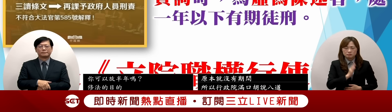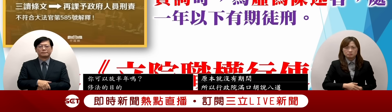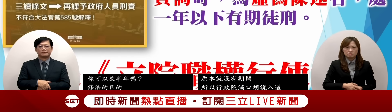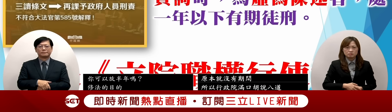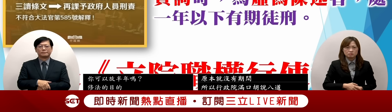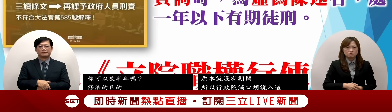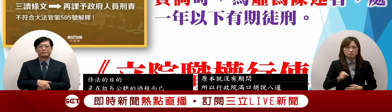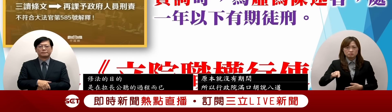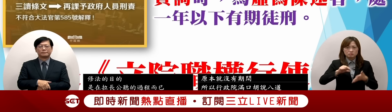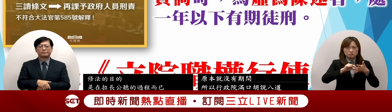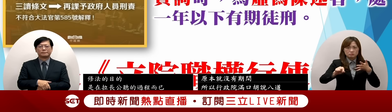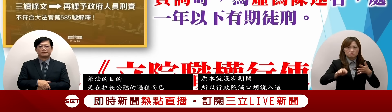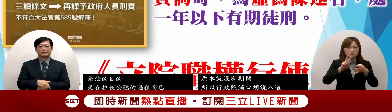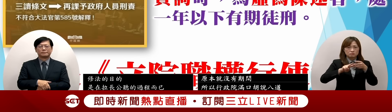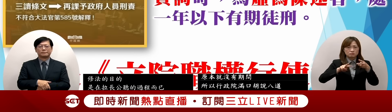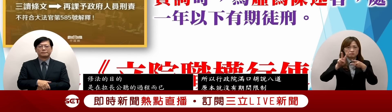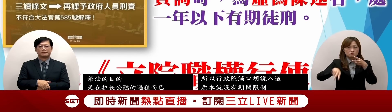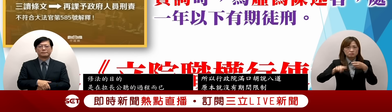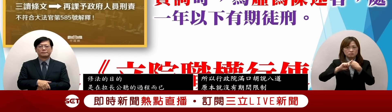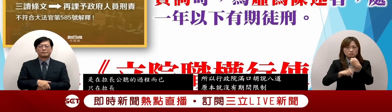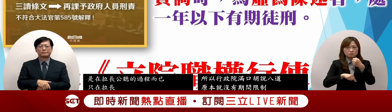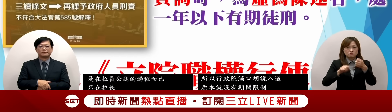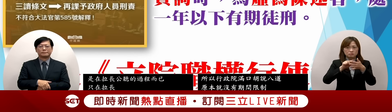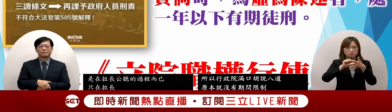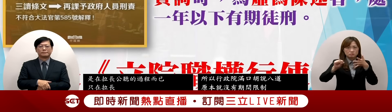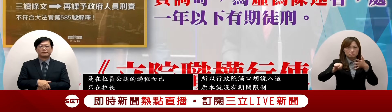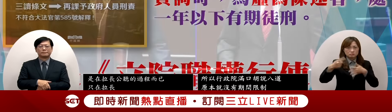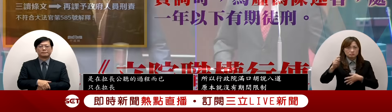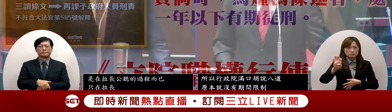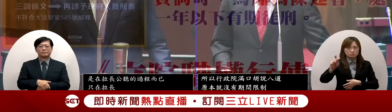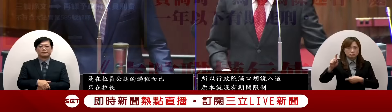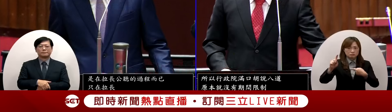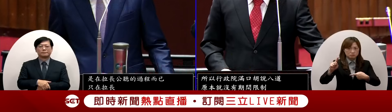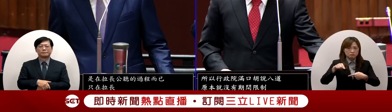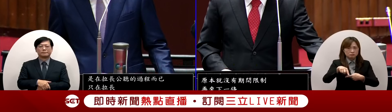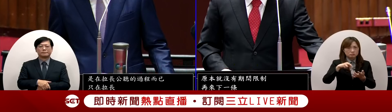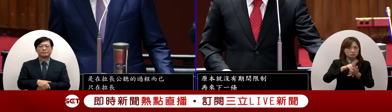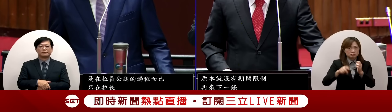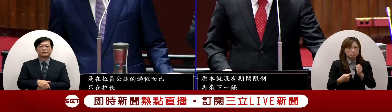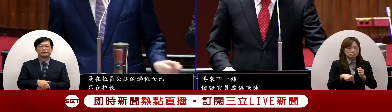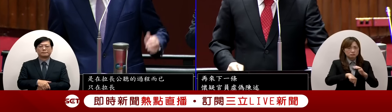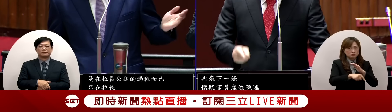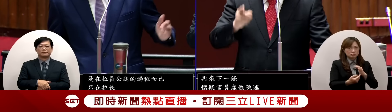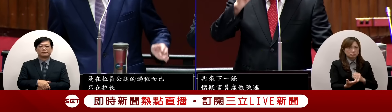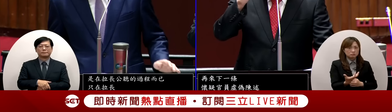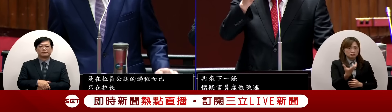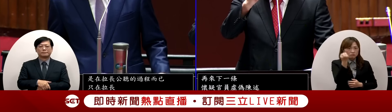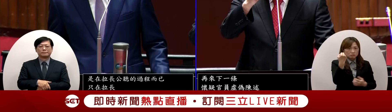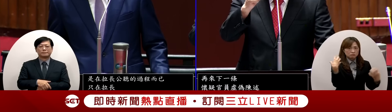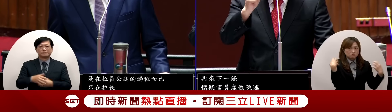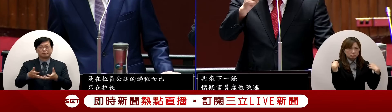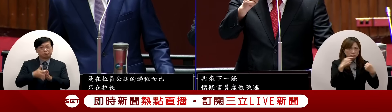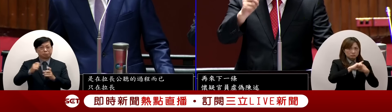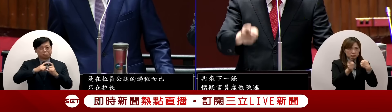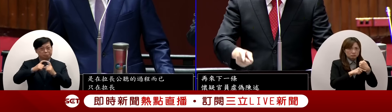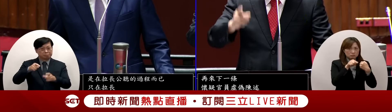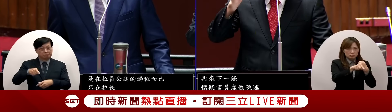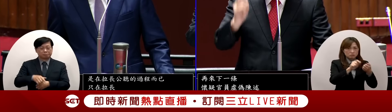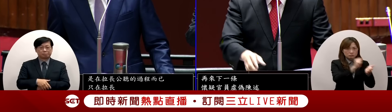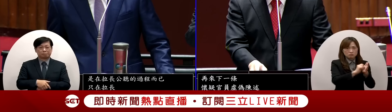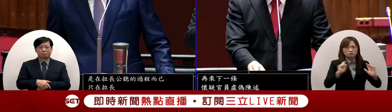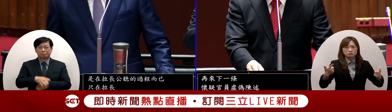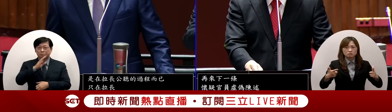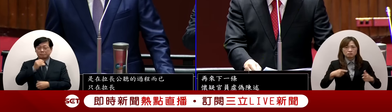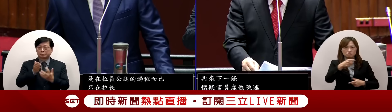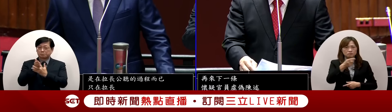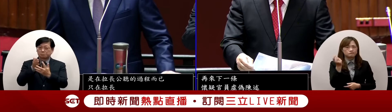是刑法141条之1，哪里是立法院的职权行使法？ 部长答 在这里造谣，我们